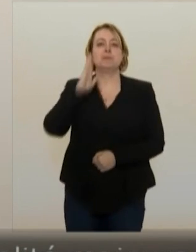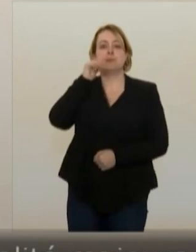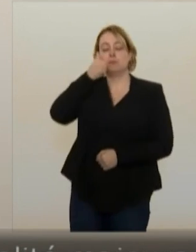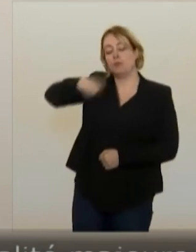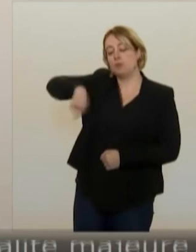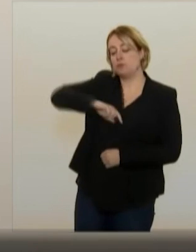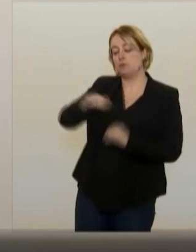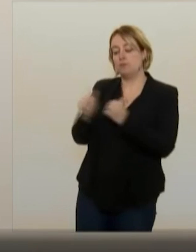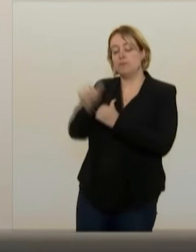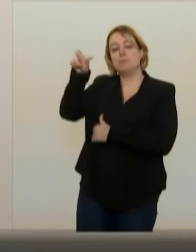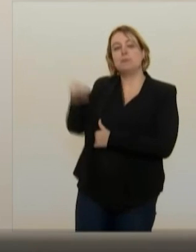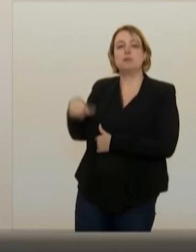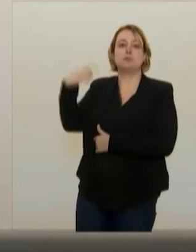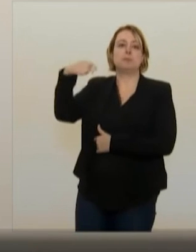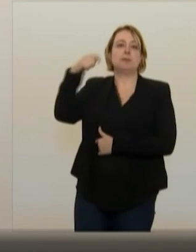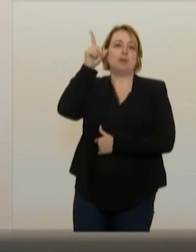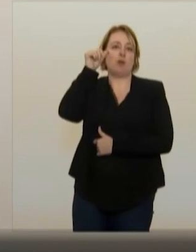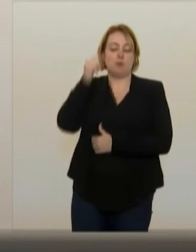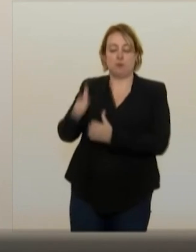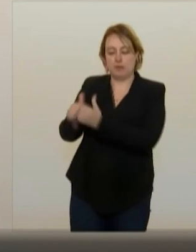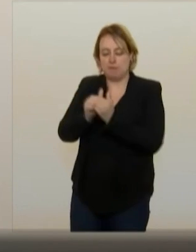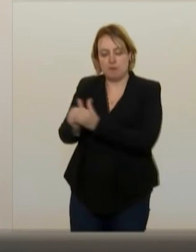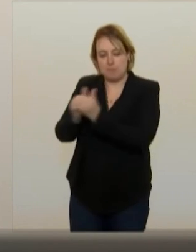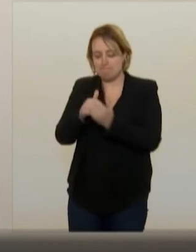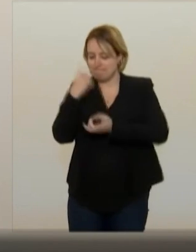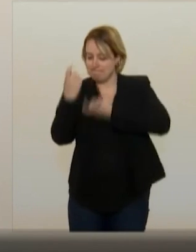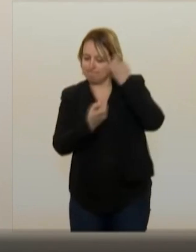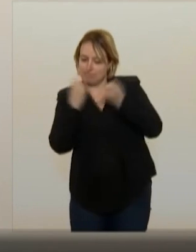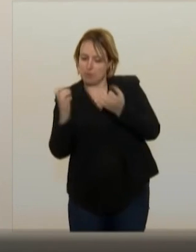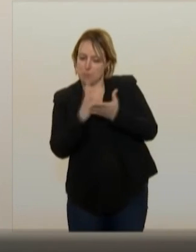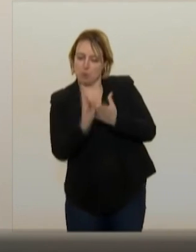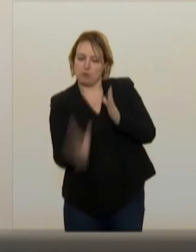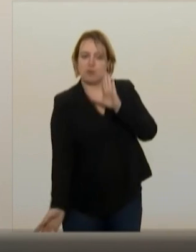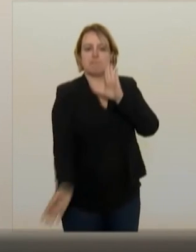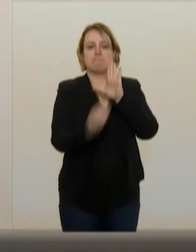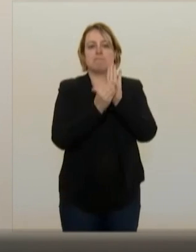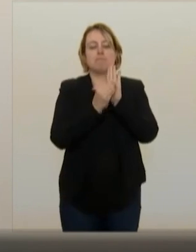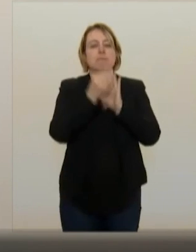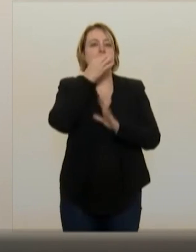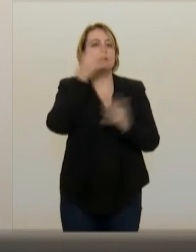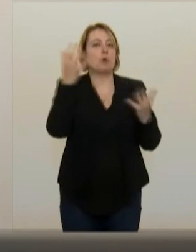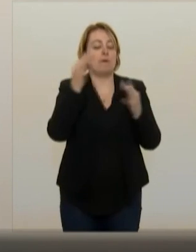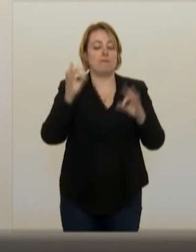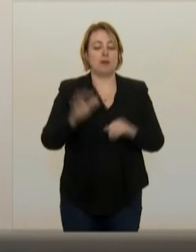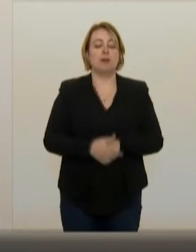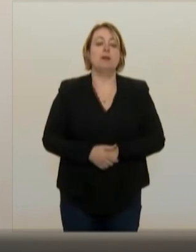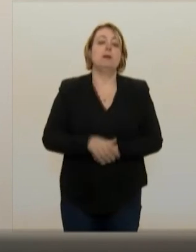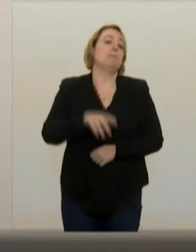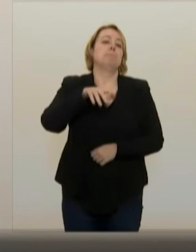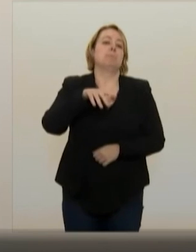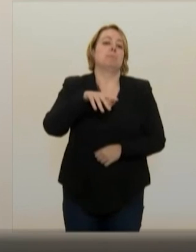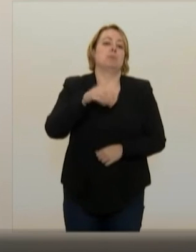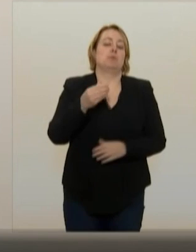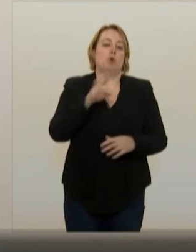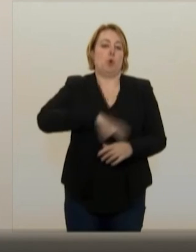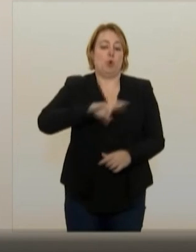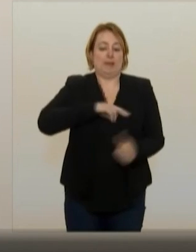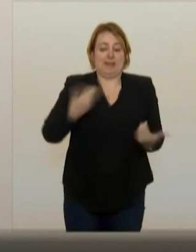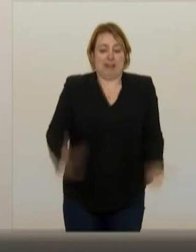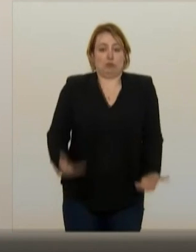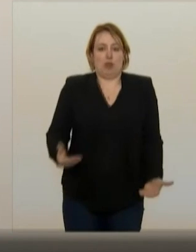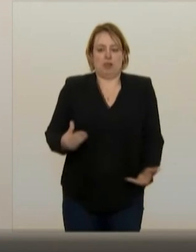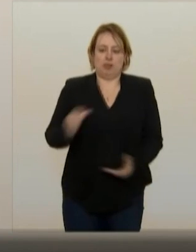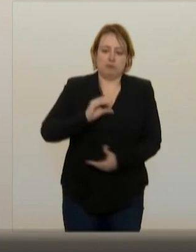République nous avons décidé d'intégrer dans notre projet la revalorisation des pensions de retraite actuelle